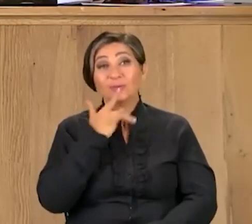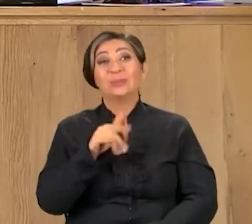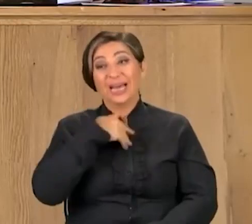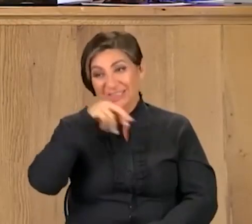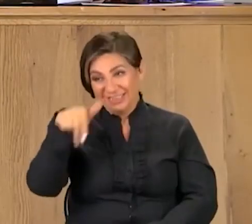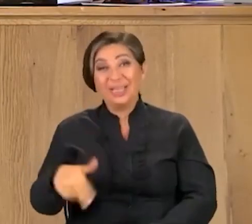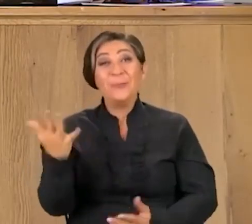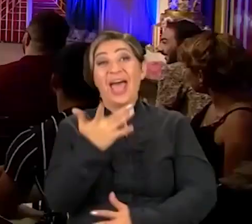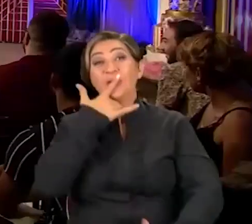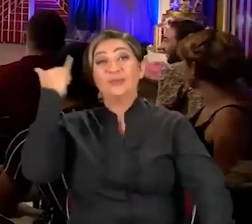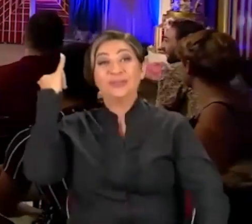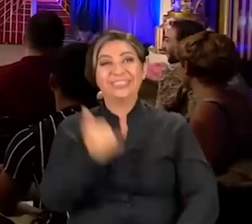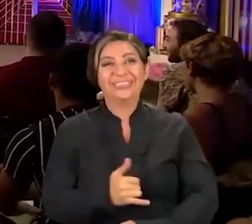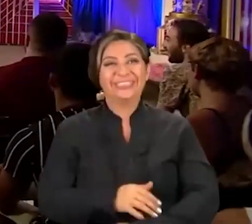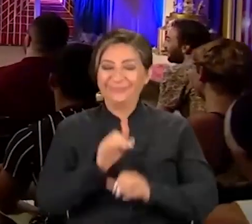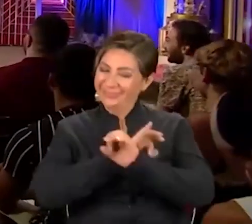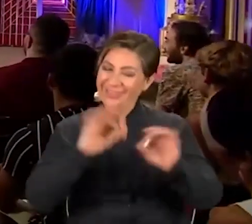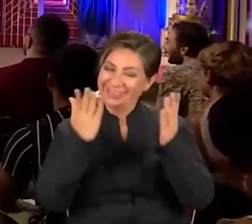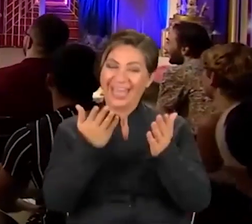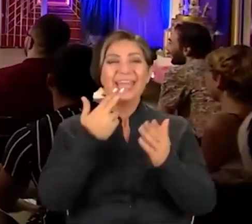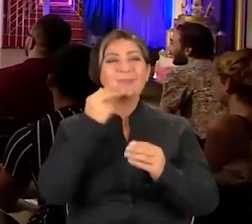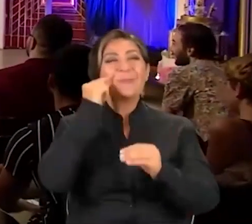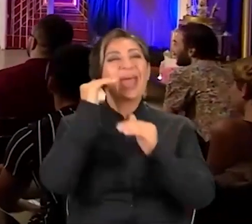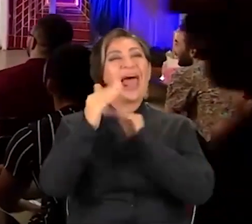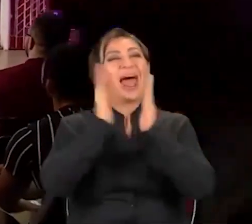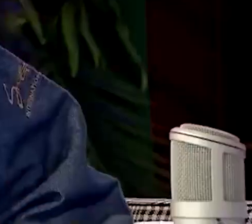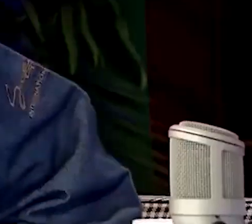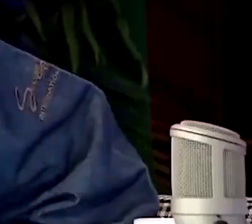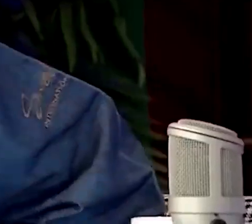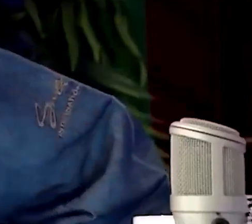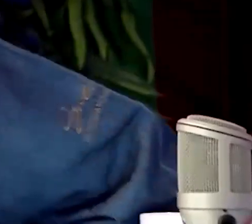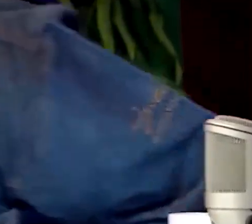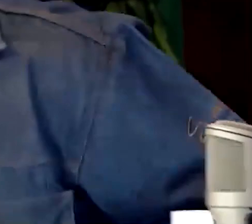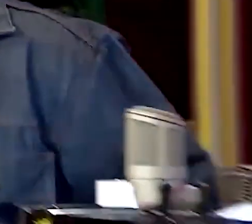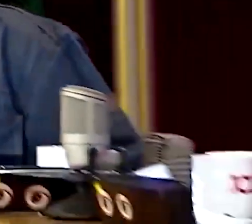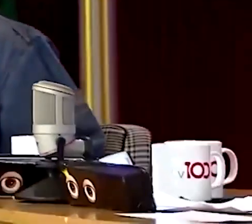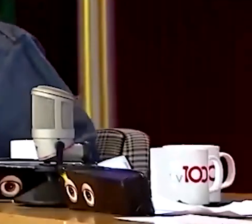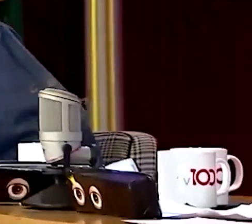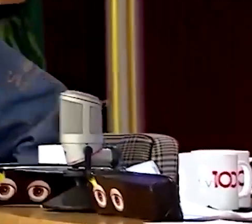İnince hemen aşağıda. Mükemmel. Hanımlar, beyler, alkışlıyoruz.